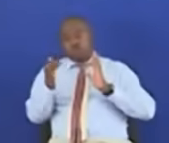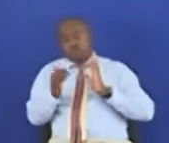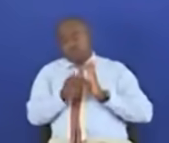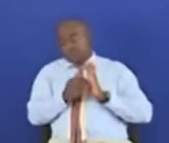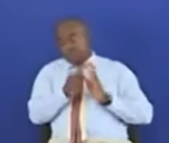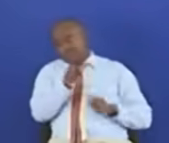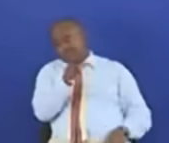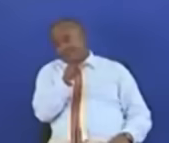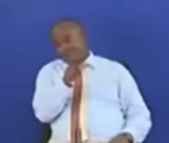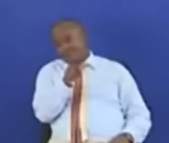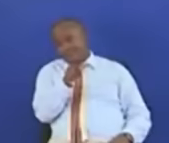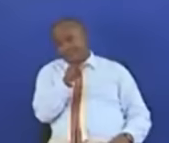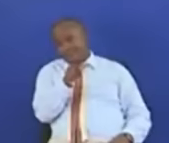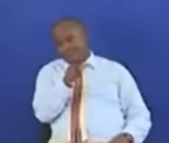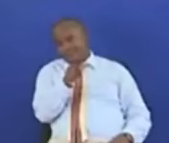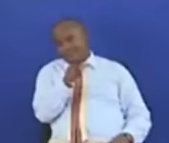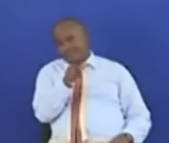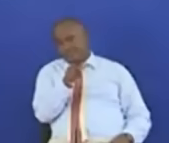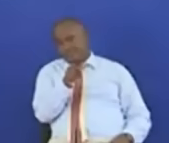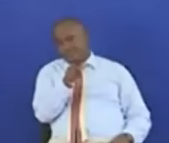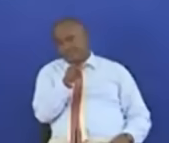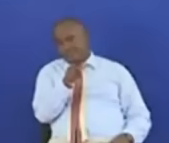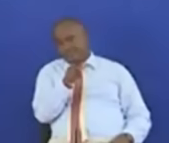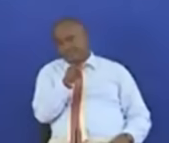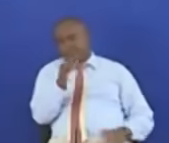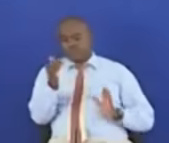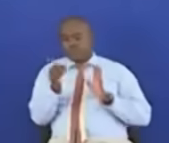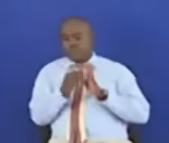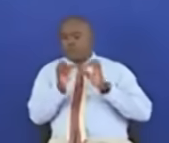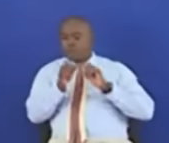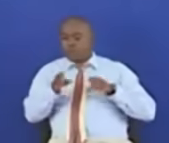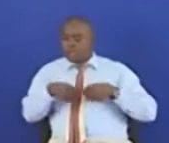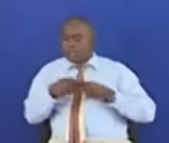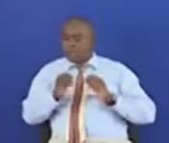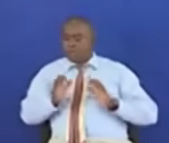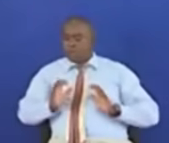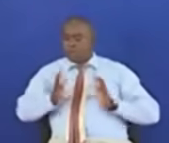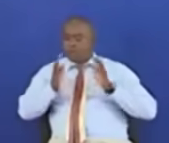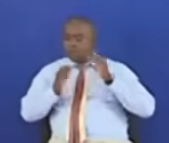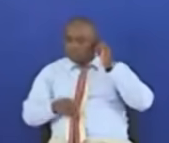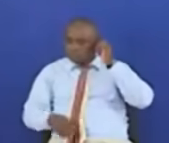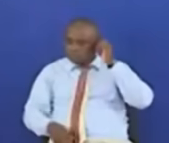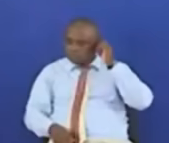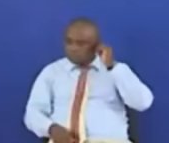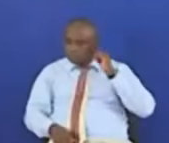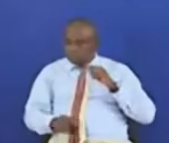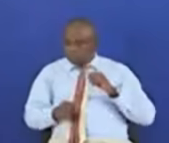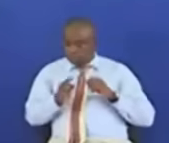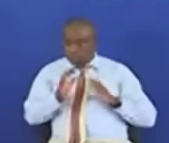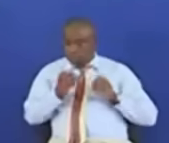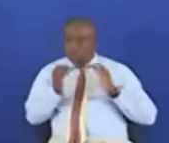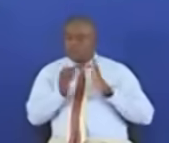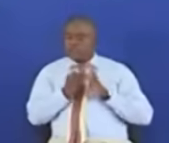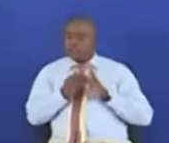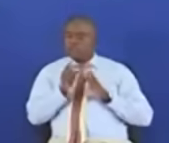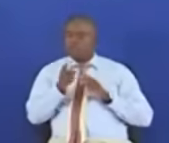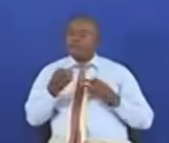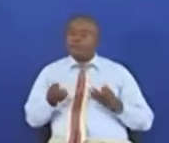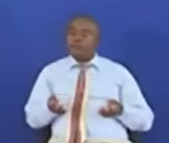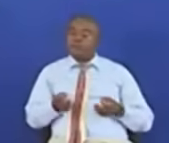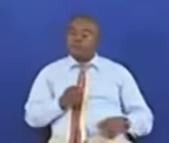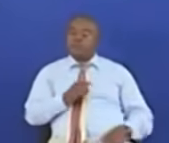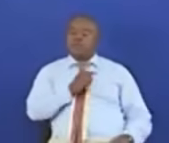sheria. Lakini sheria ni lazima ipewe uhai, na uhai huo wa sheria na katiba ni